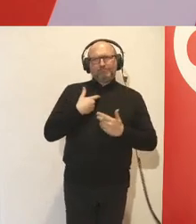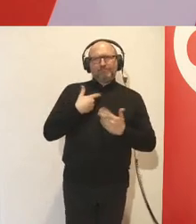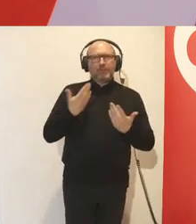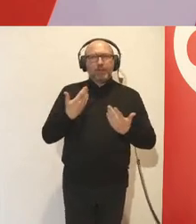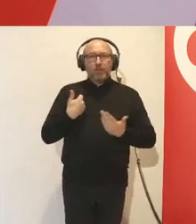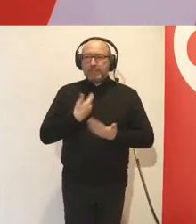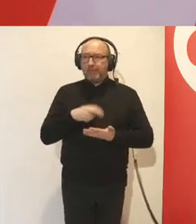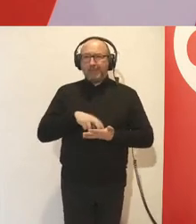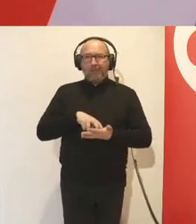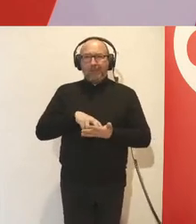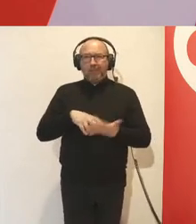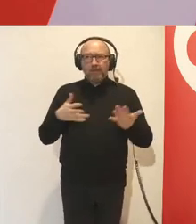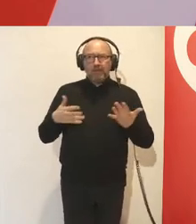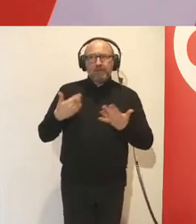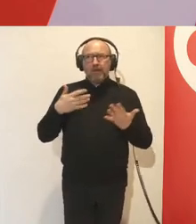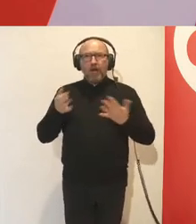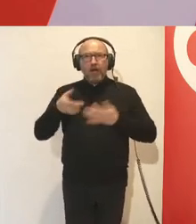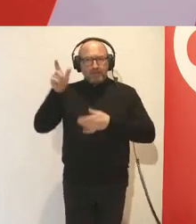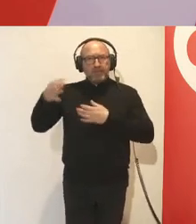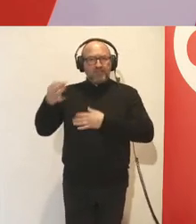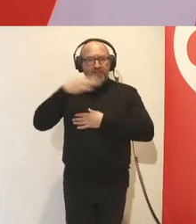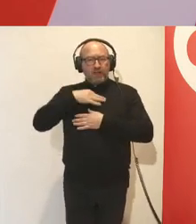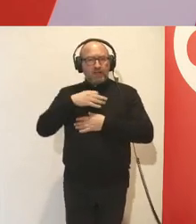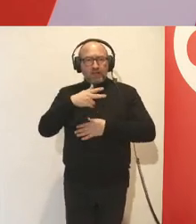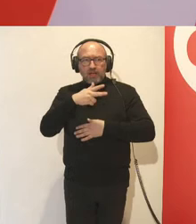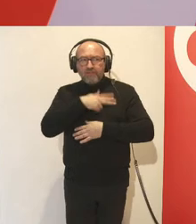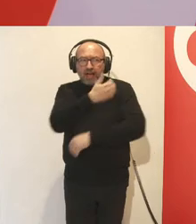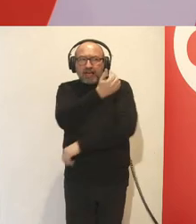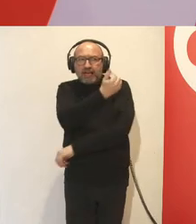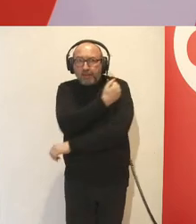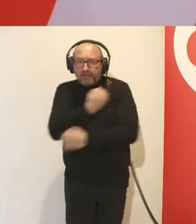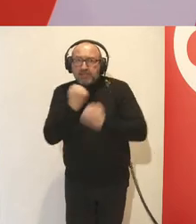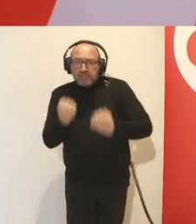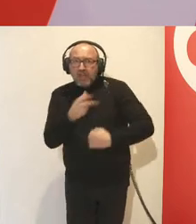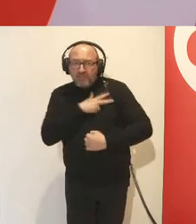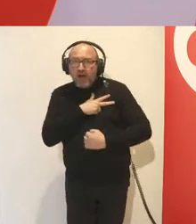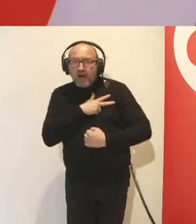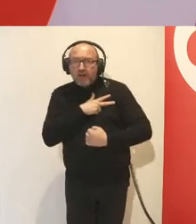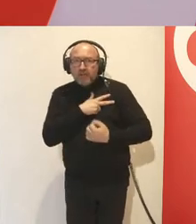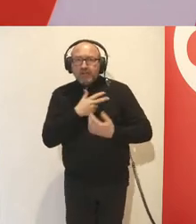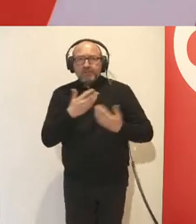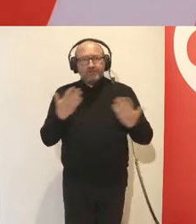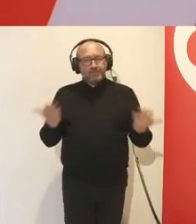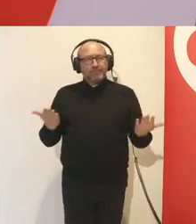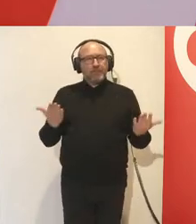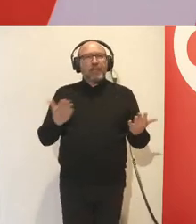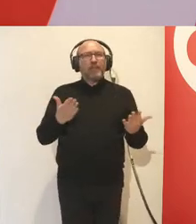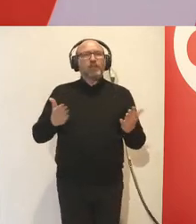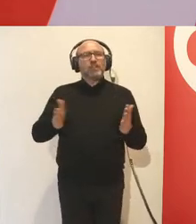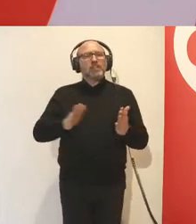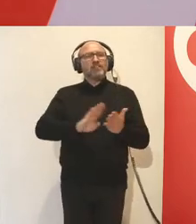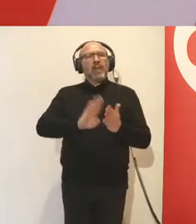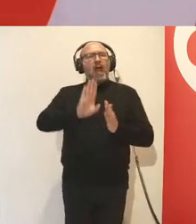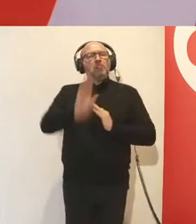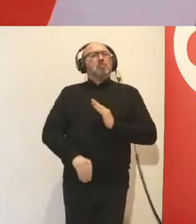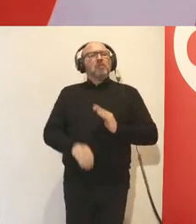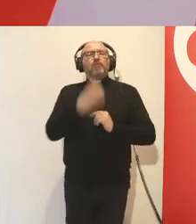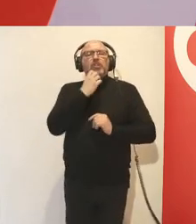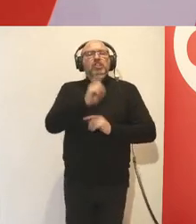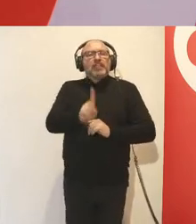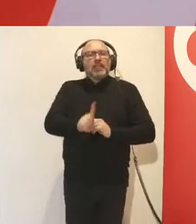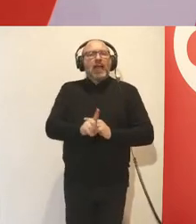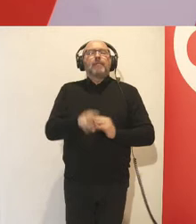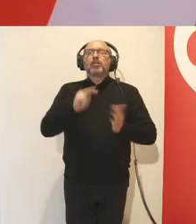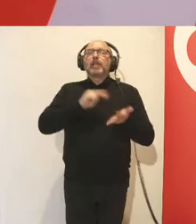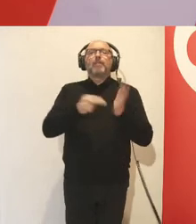ja sogar nachvollziehen kann dass menschen mich gerade fragen ist denn das impfen wirklich sicher wenn das jetzt also ich will das gar nicht wegwischen so aber die frage die sich für